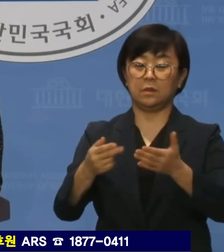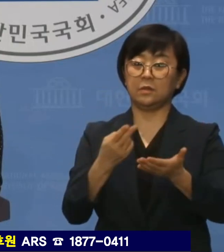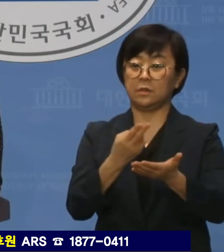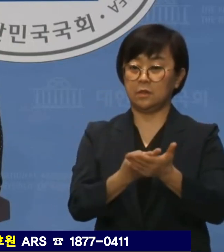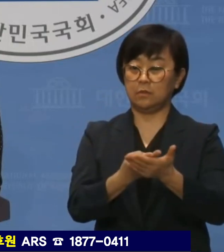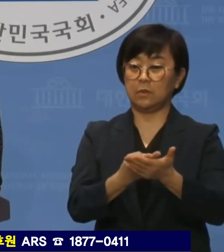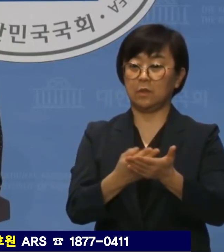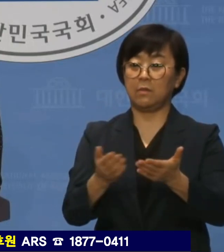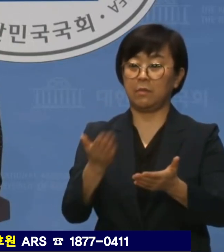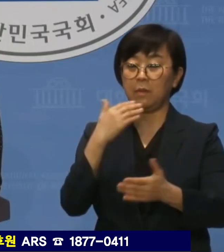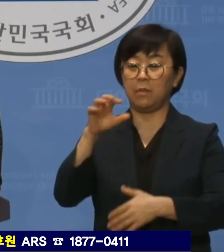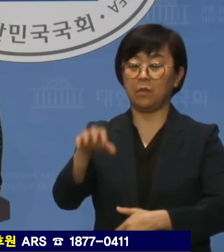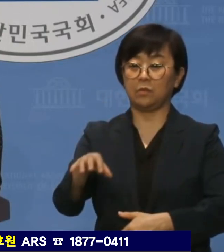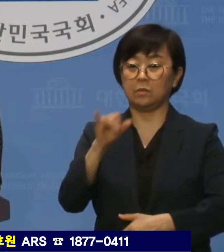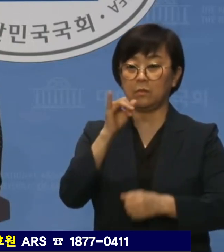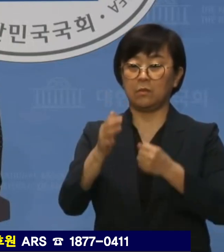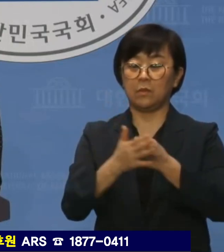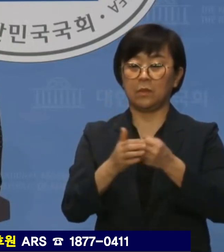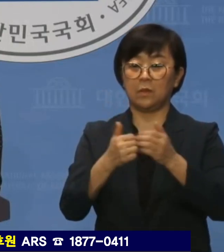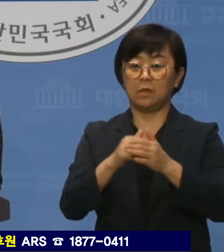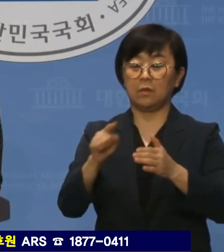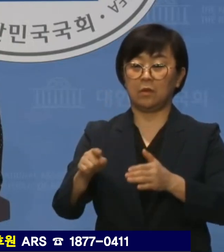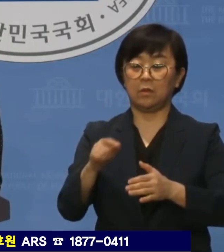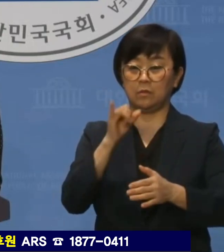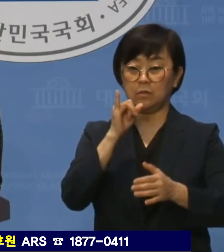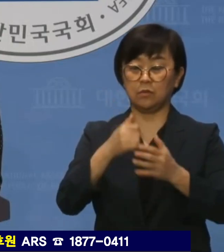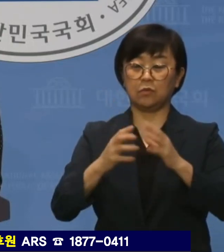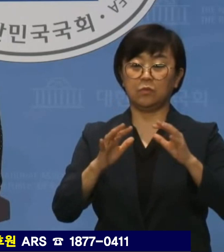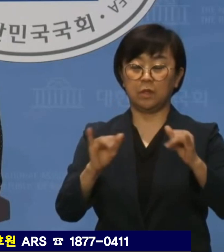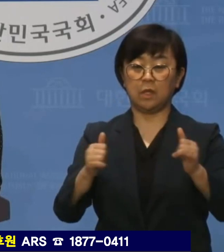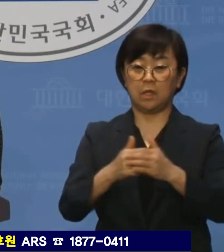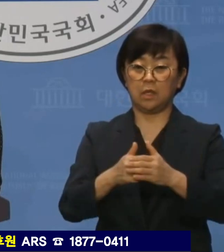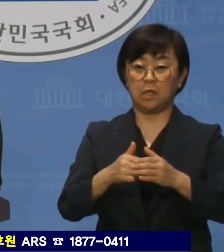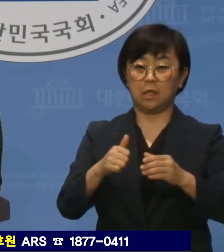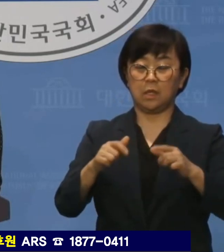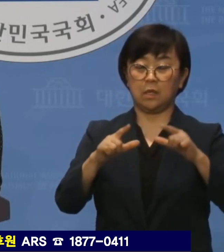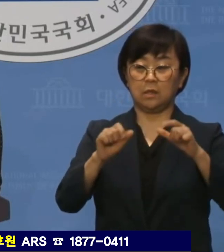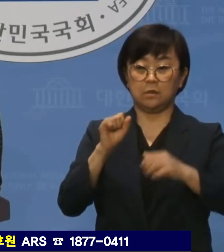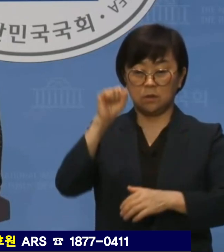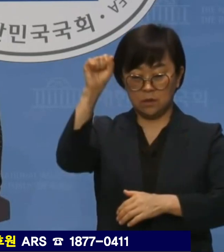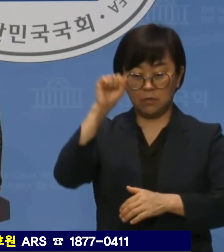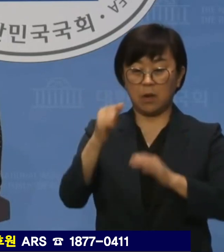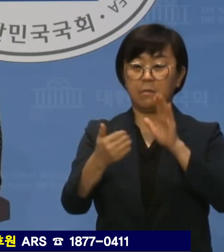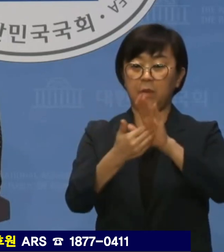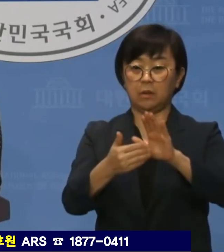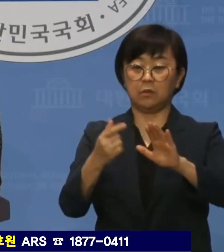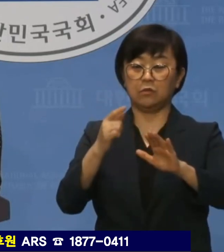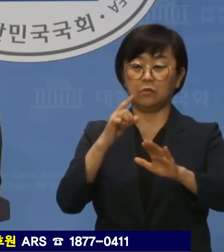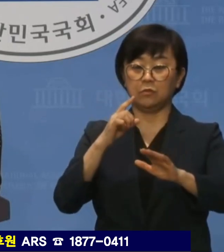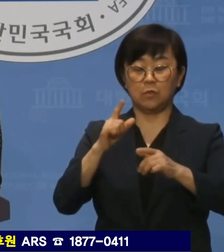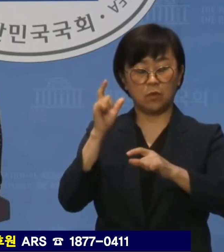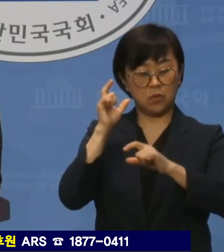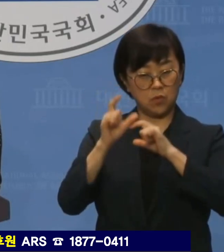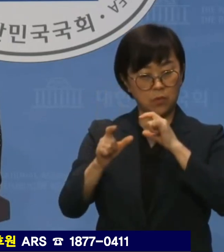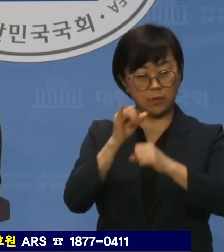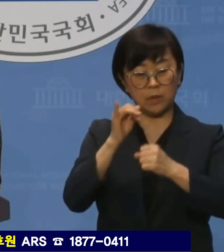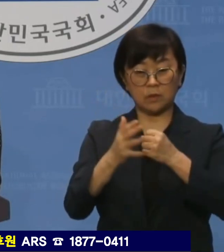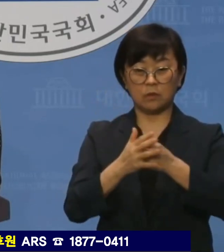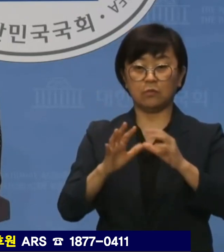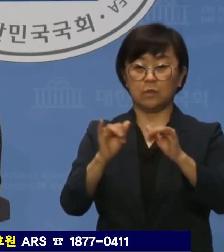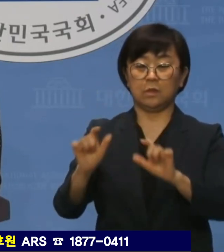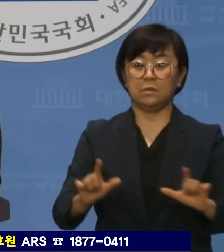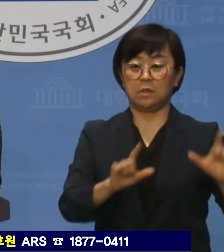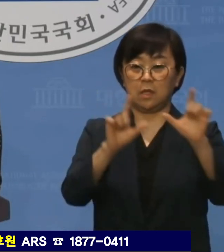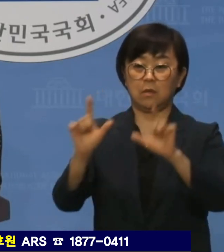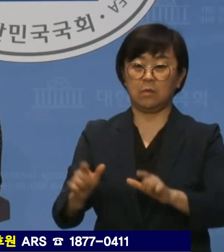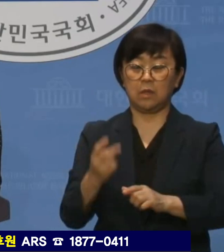침대와 식당이 있으니 관절하며 국민의 집회와 시위만 틀어막을 국리만 하더니 민생